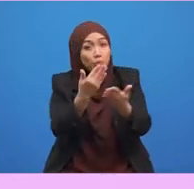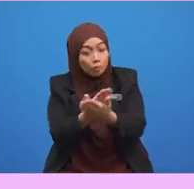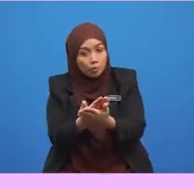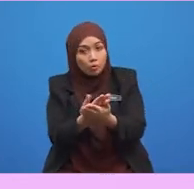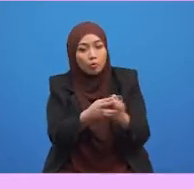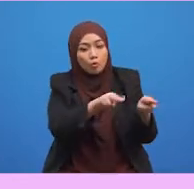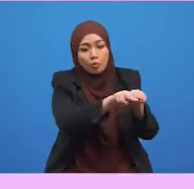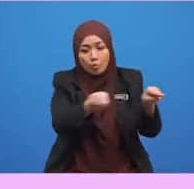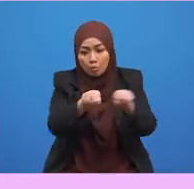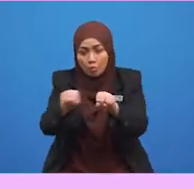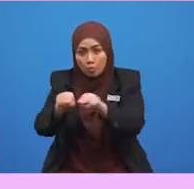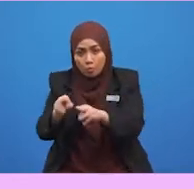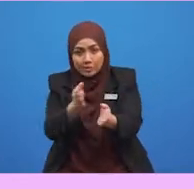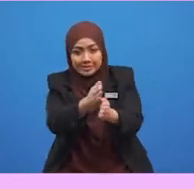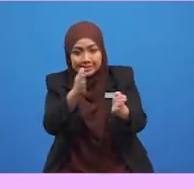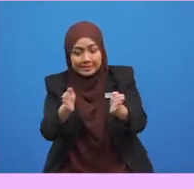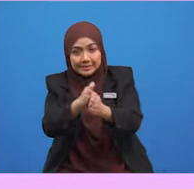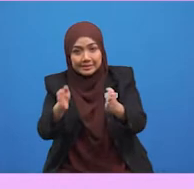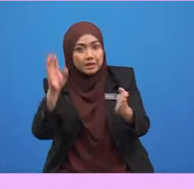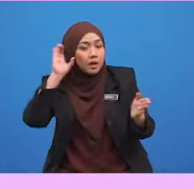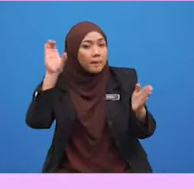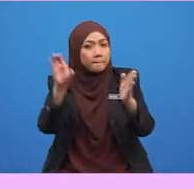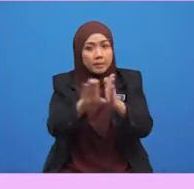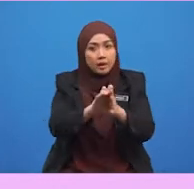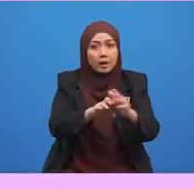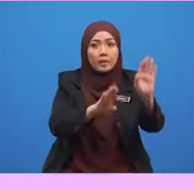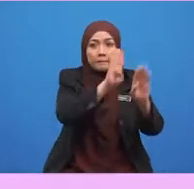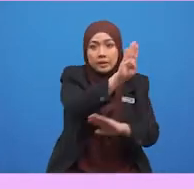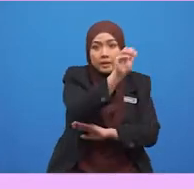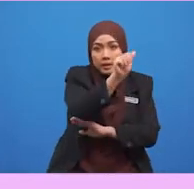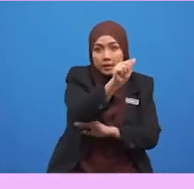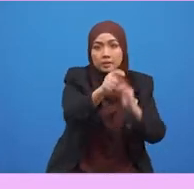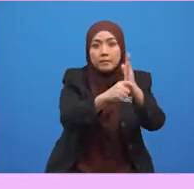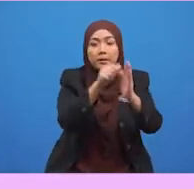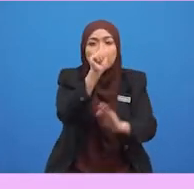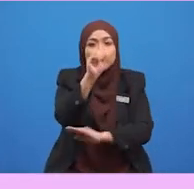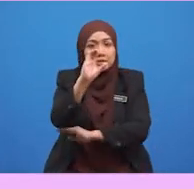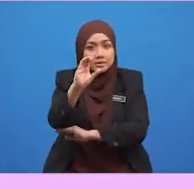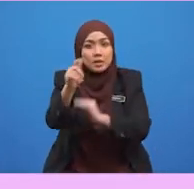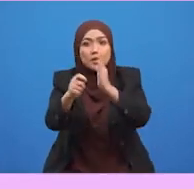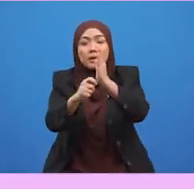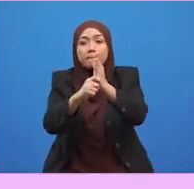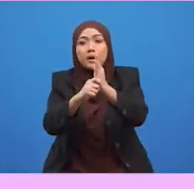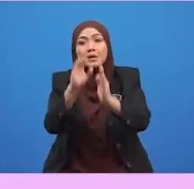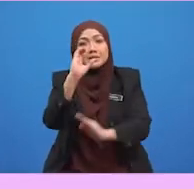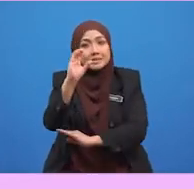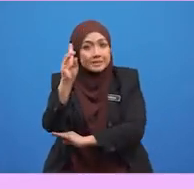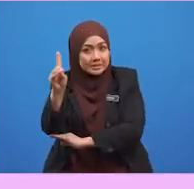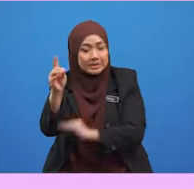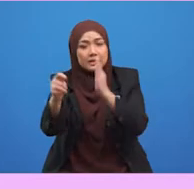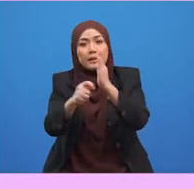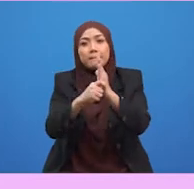semua ukuran sisi rajah iaitu BA tambah AC tambah